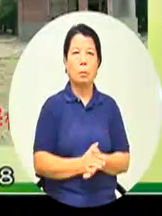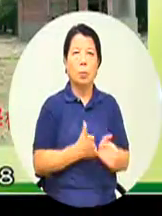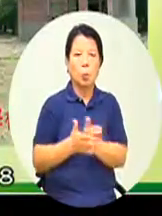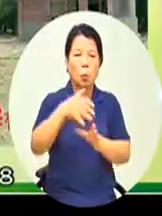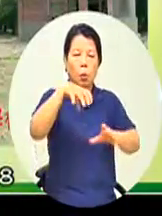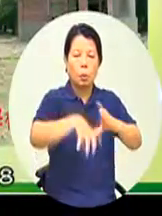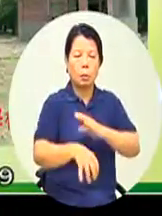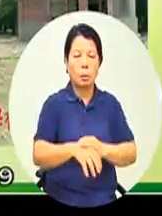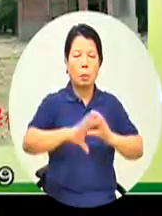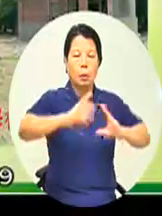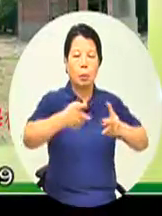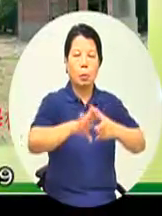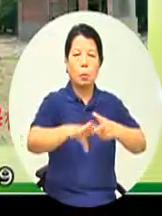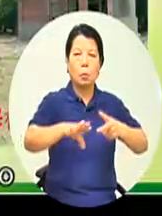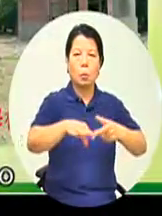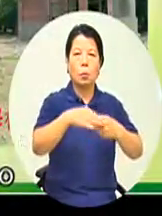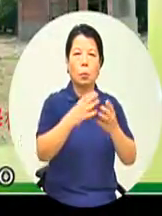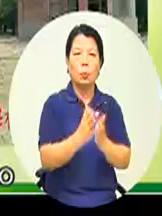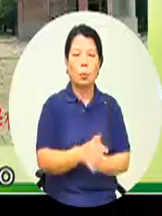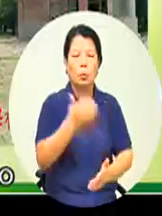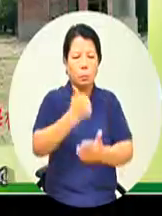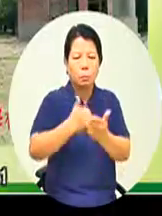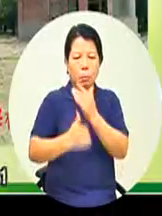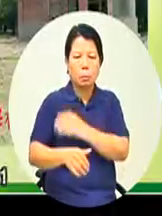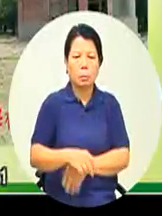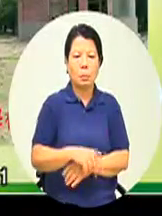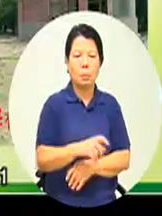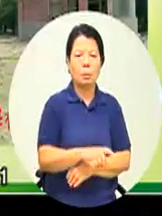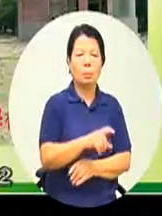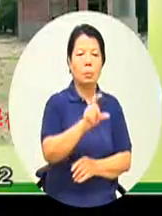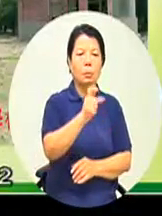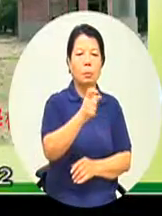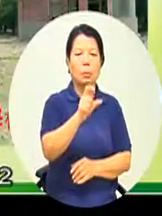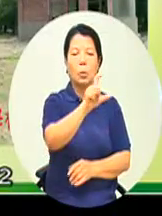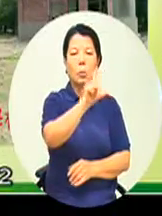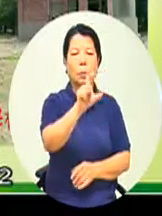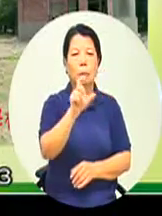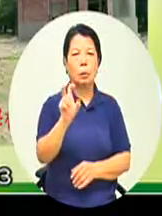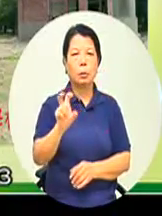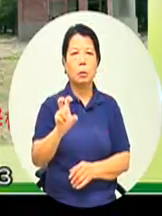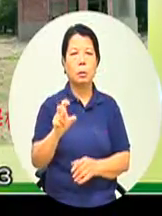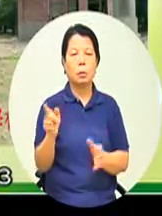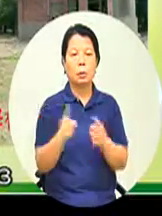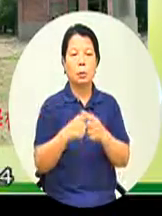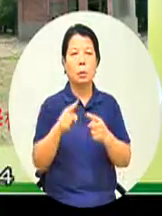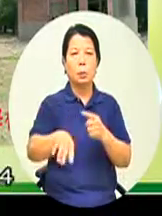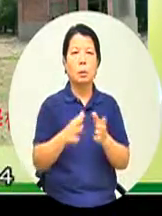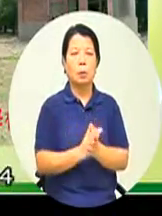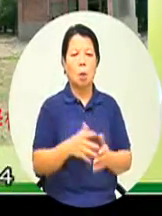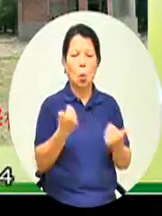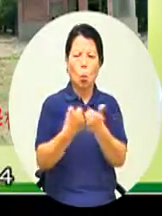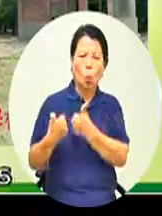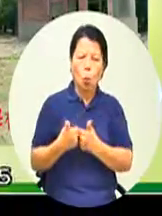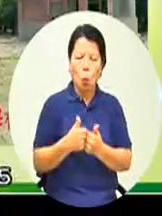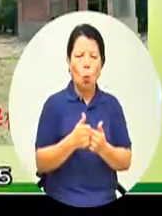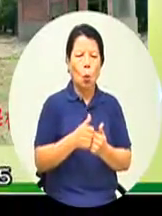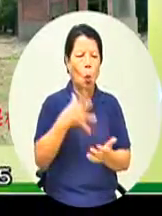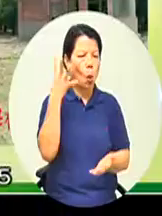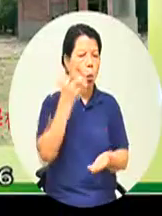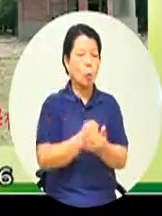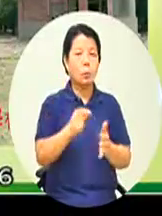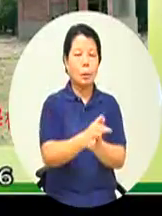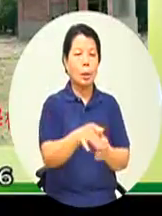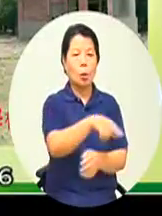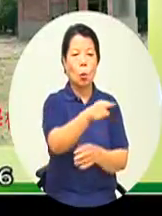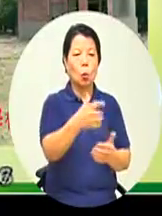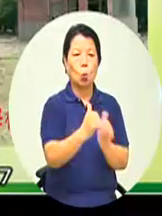经剩无六七十个学生尔，教育也伫林务遐开解聚会啊，大家都安拍破啊。因为林务